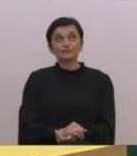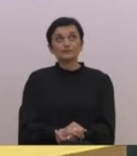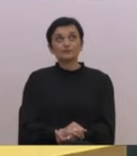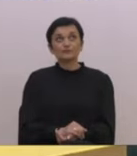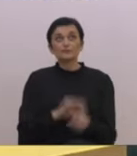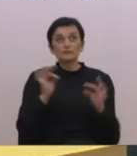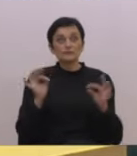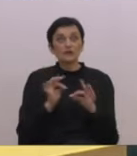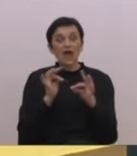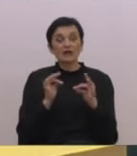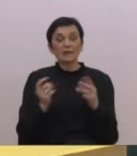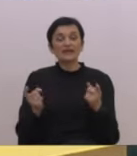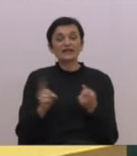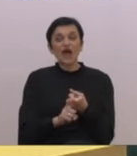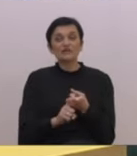არაფერი კავშირი